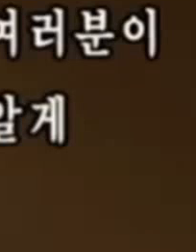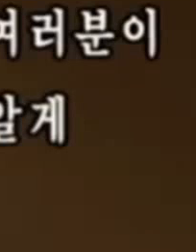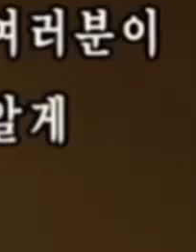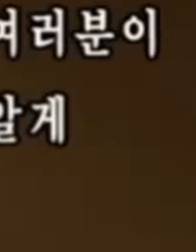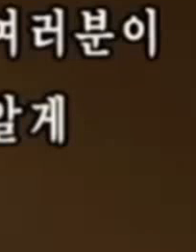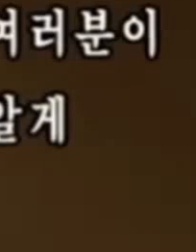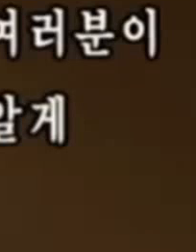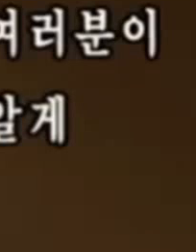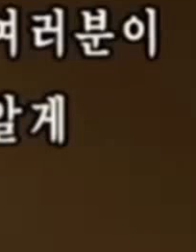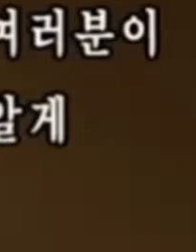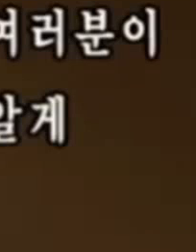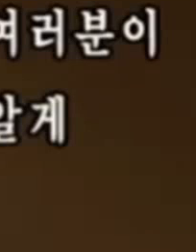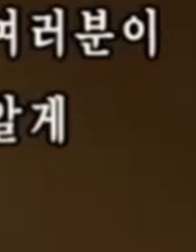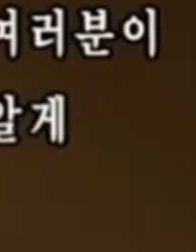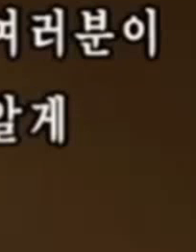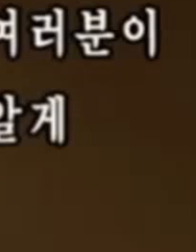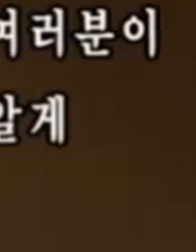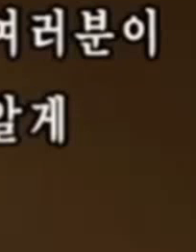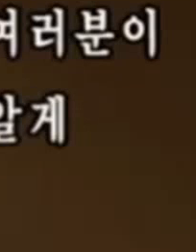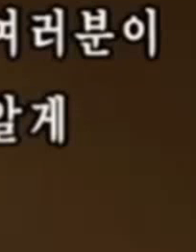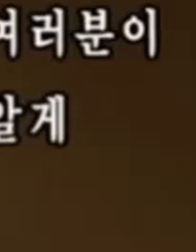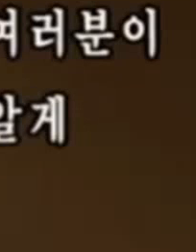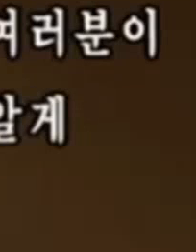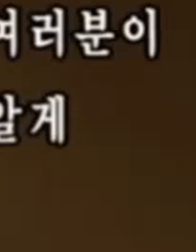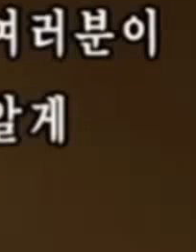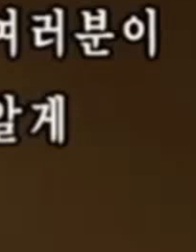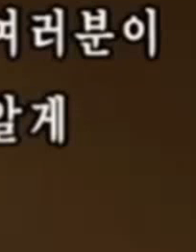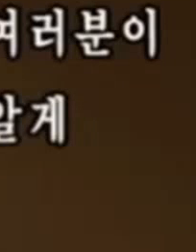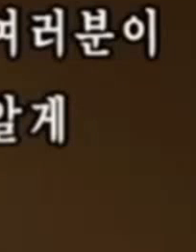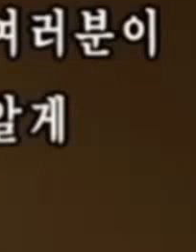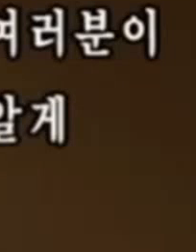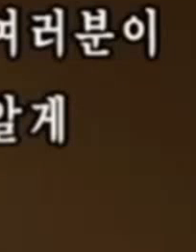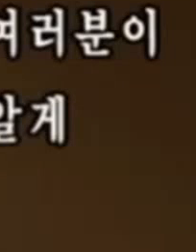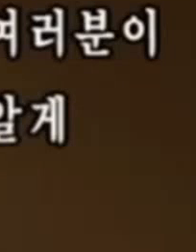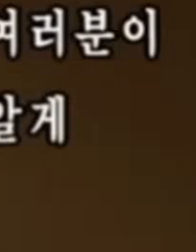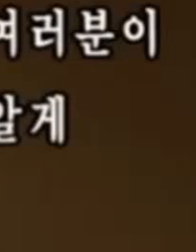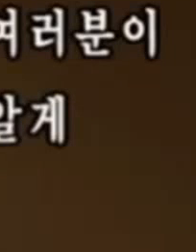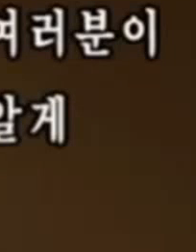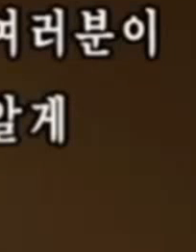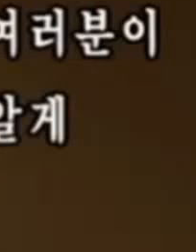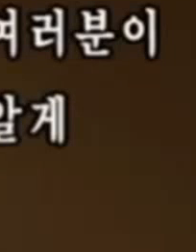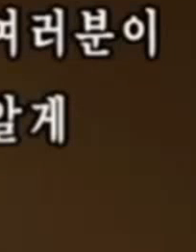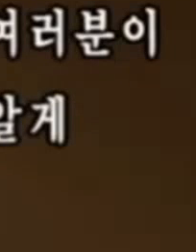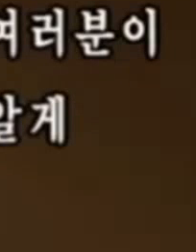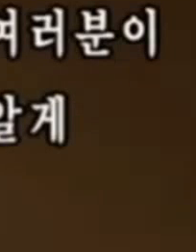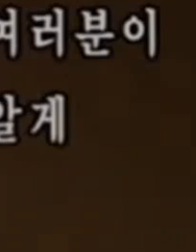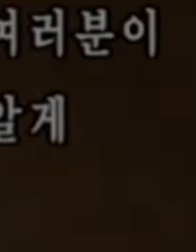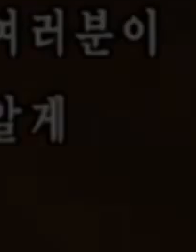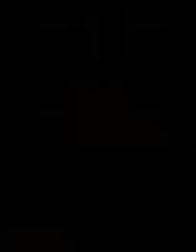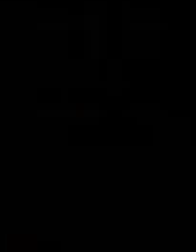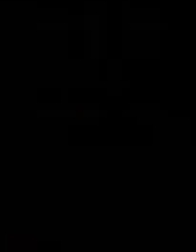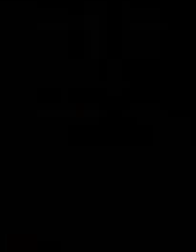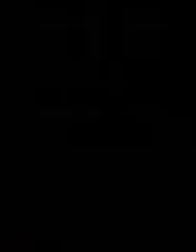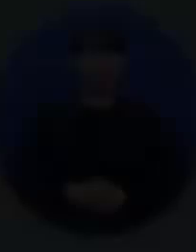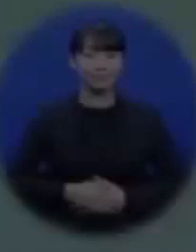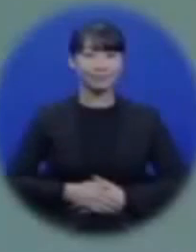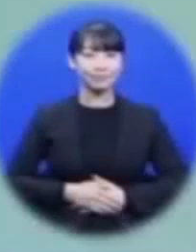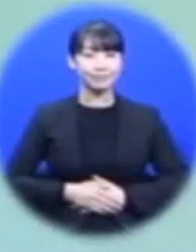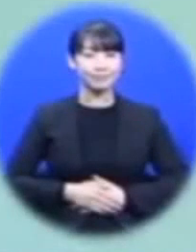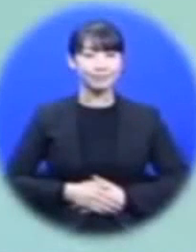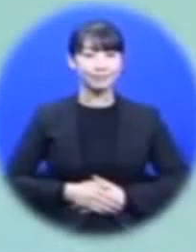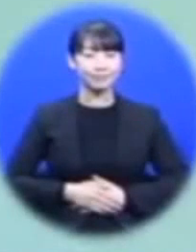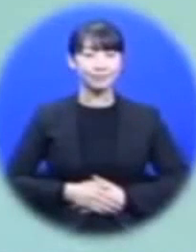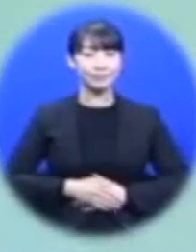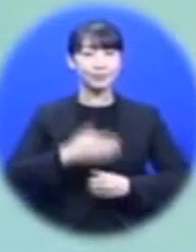이을 그것은 여러분이 한 생명을 가지고 있다는 것을 알게 하려는 것입니다